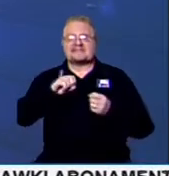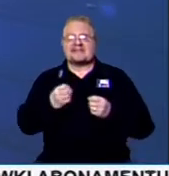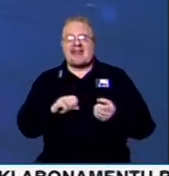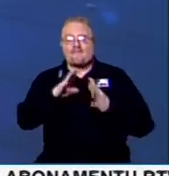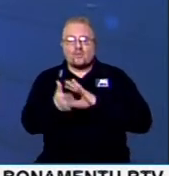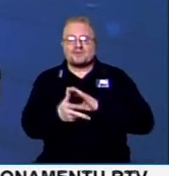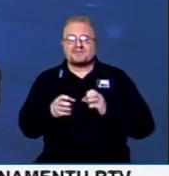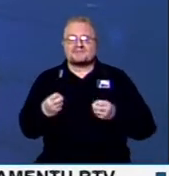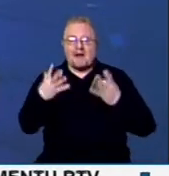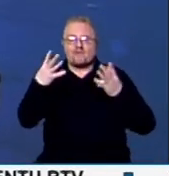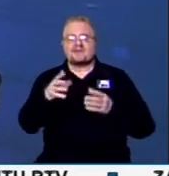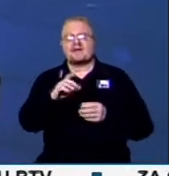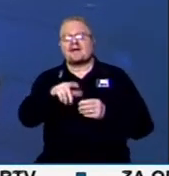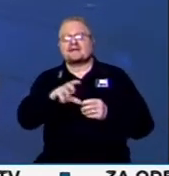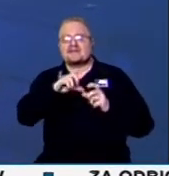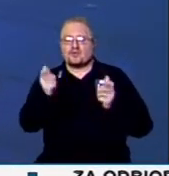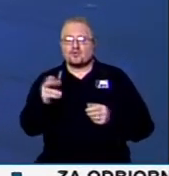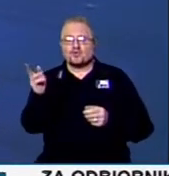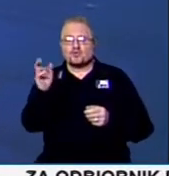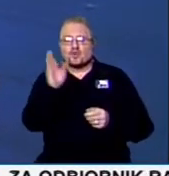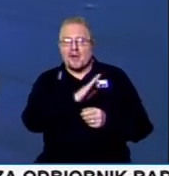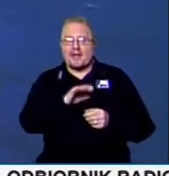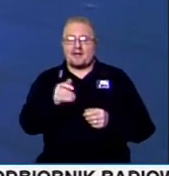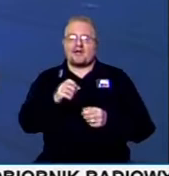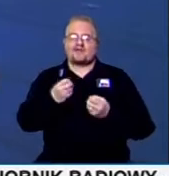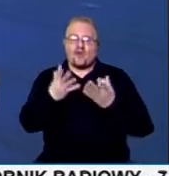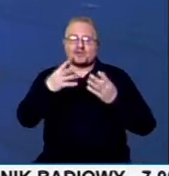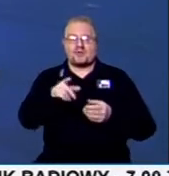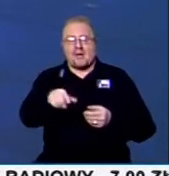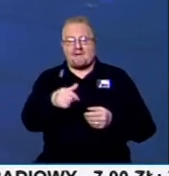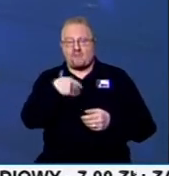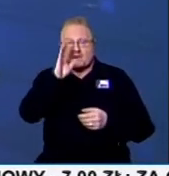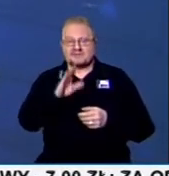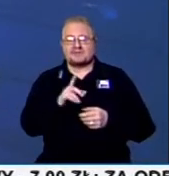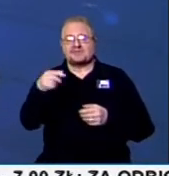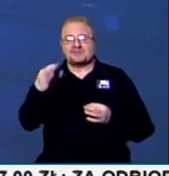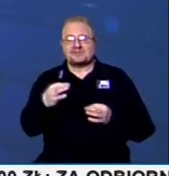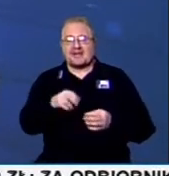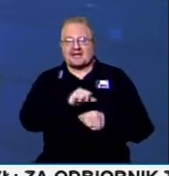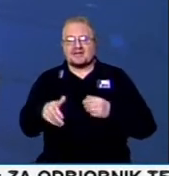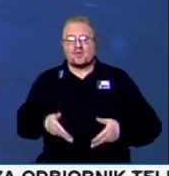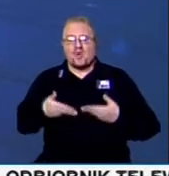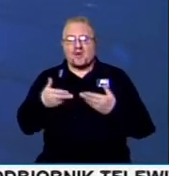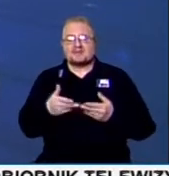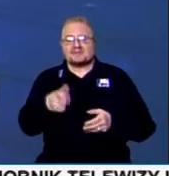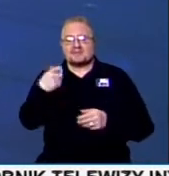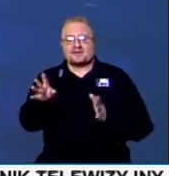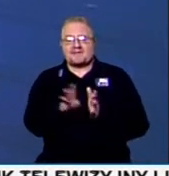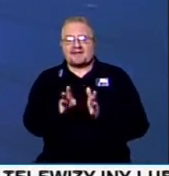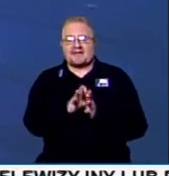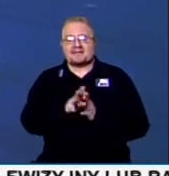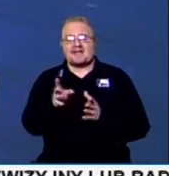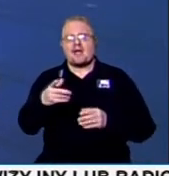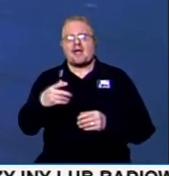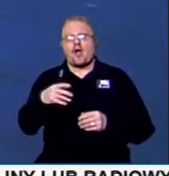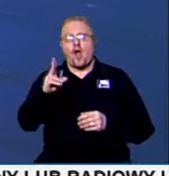Zrewolucjonizowała współczesną sztukę. Przez wiele lat żyła i tworzyła w Łodzi. Dziś przypada 119. rocznica urodzin Katarzyny Kobro. Razem z mężem